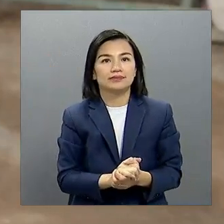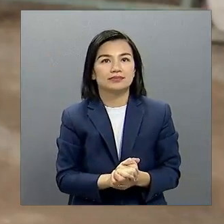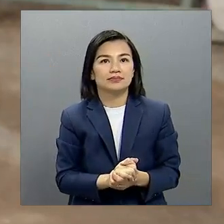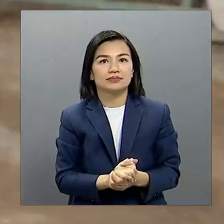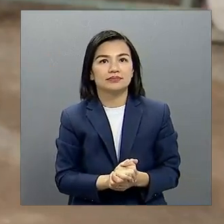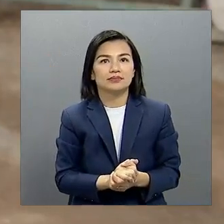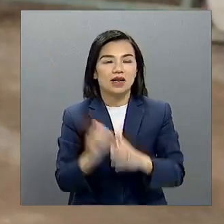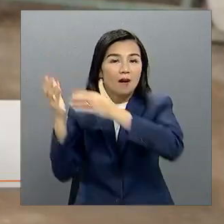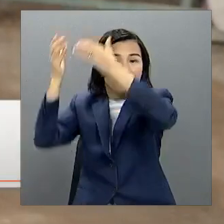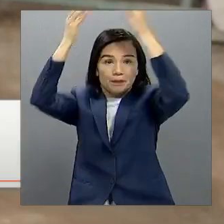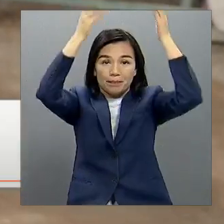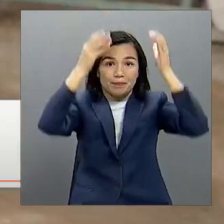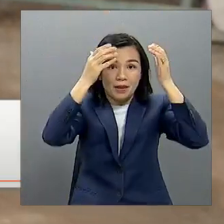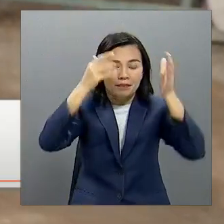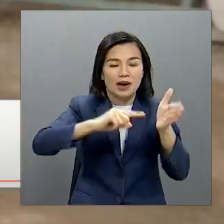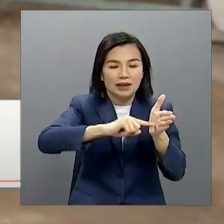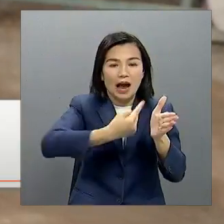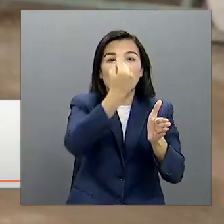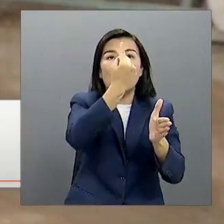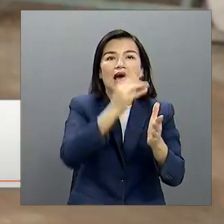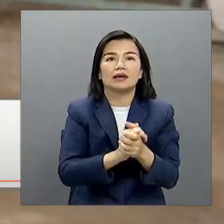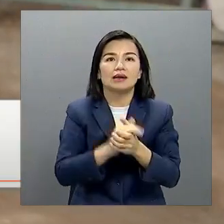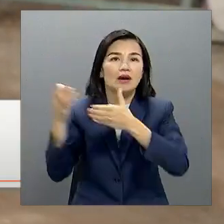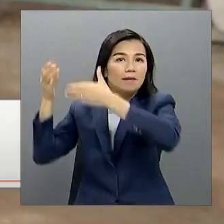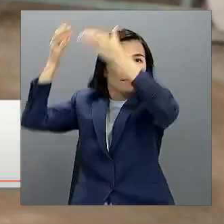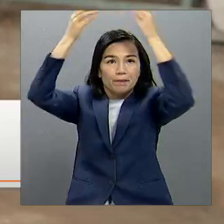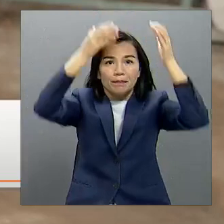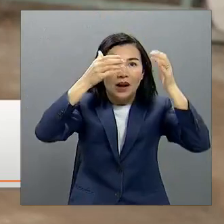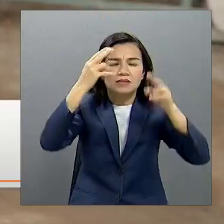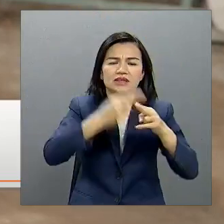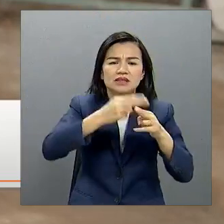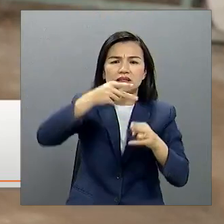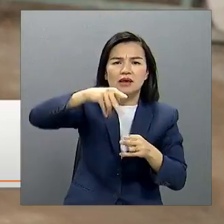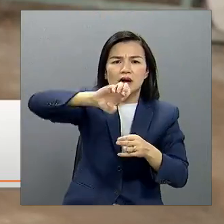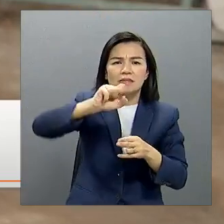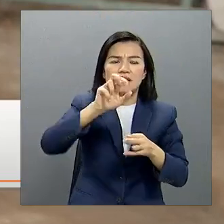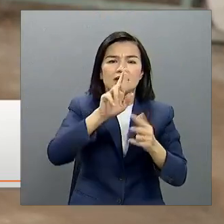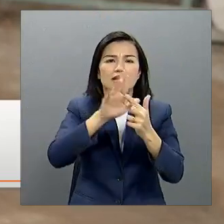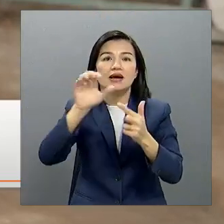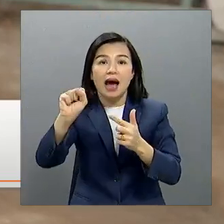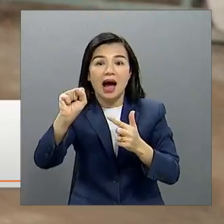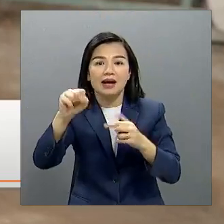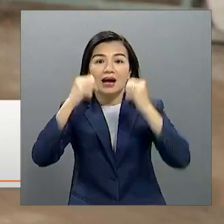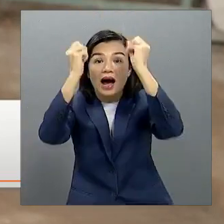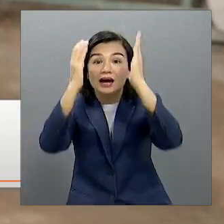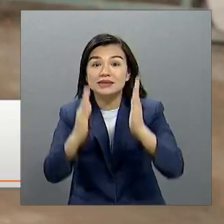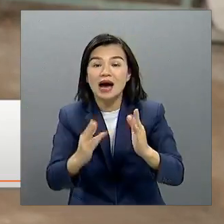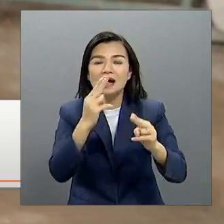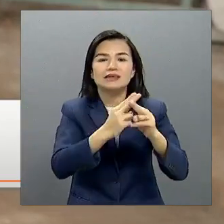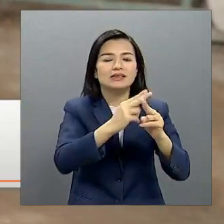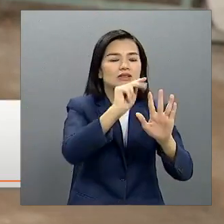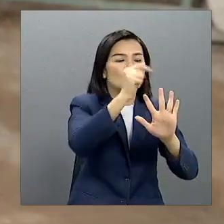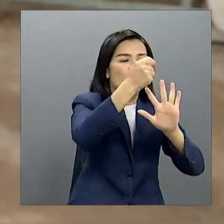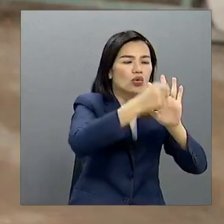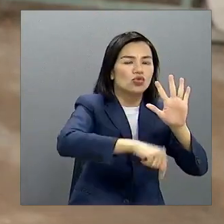ทำชิ้นแรกเลยในชีวิตเลยครับผมเป็นเสียนพระพิราบครับผมซึ่งมีพระอาจารย์ ตุ้ยนะครับที่วัดหน่อยพนมเขตเป็นท่านคอยแนะนำ